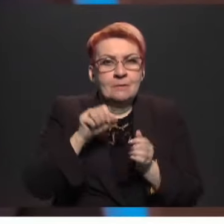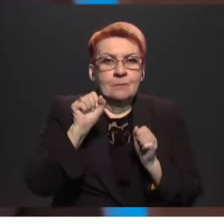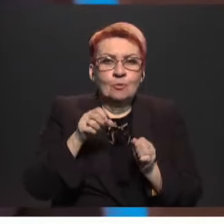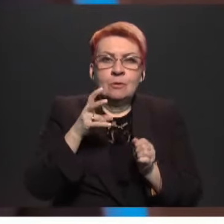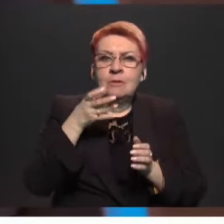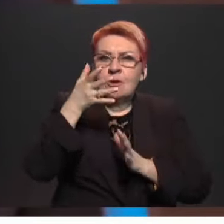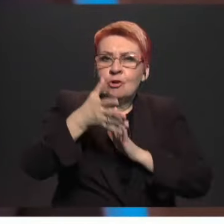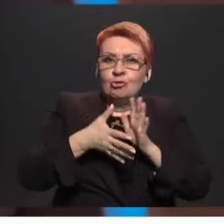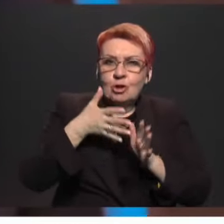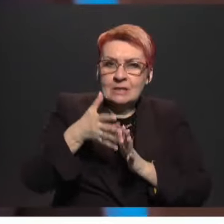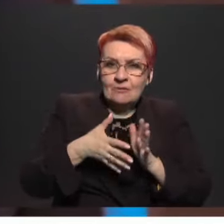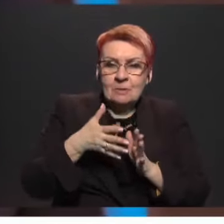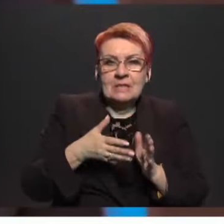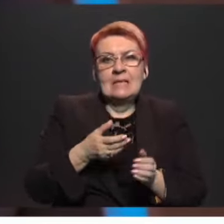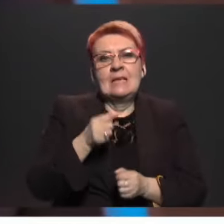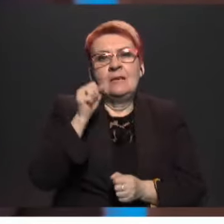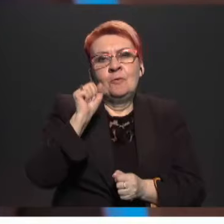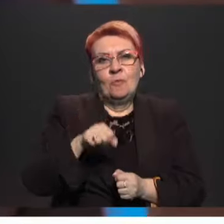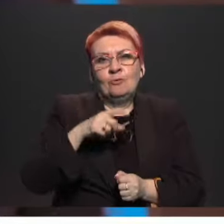Он довольно простой.